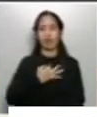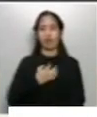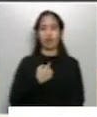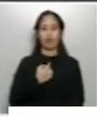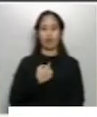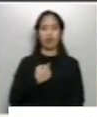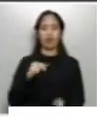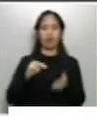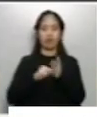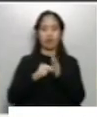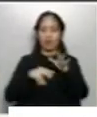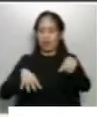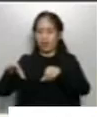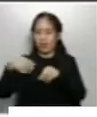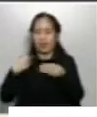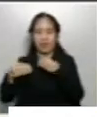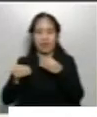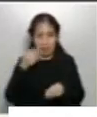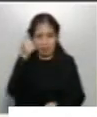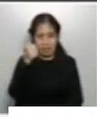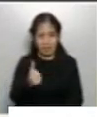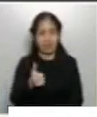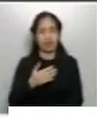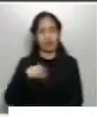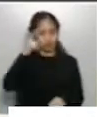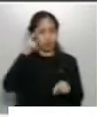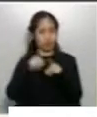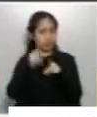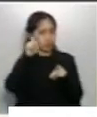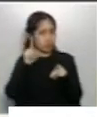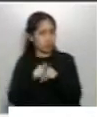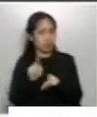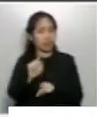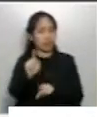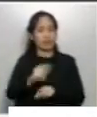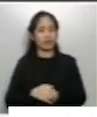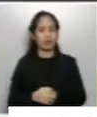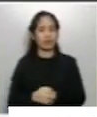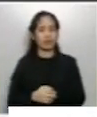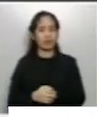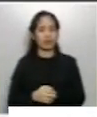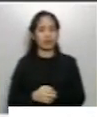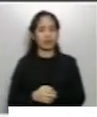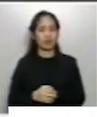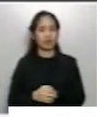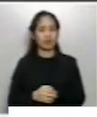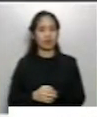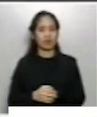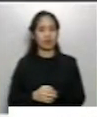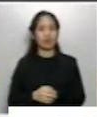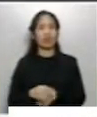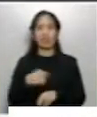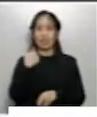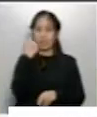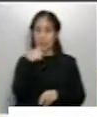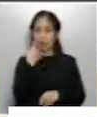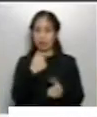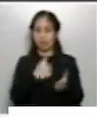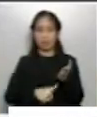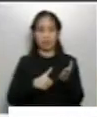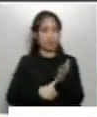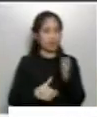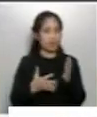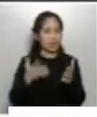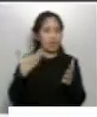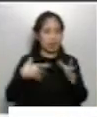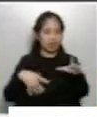ประนีประนอมเป็นเรื่องดีผมเห็นด้วยโดยเฉพาะอย่างยิ่งการที่เขาไม่เป็นหนี้แล้วการที่มีประนี